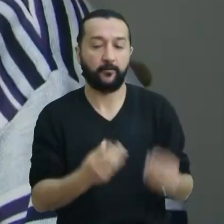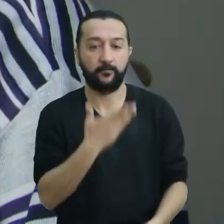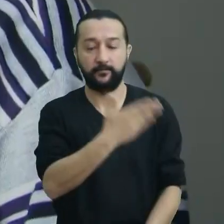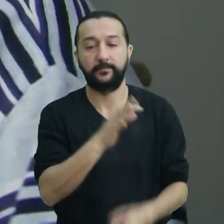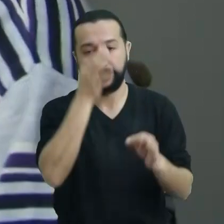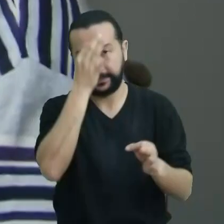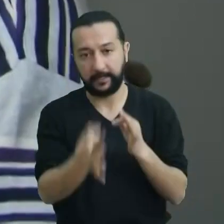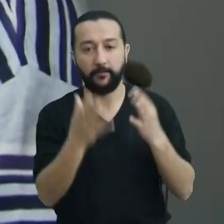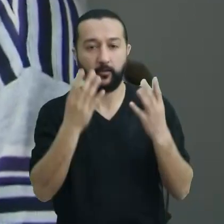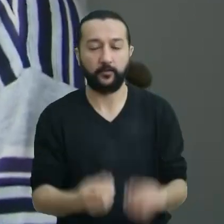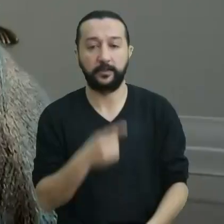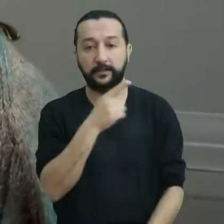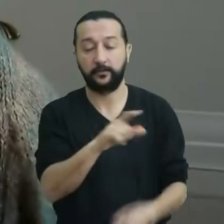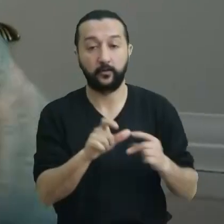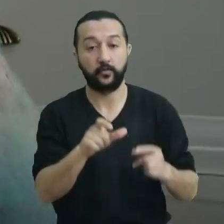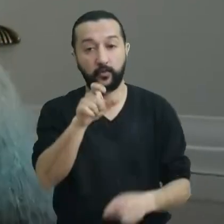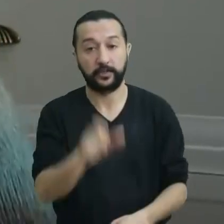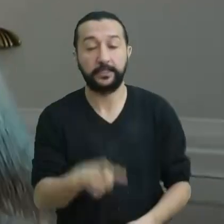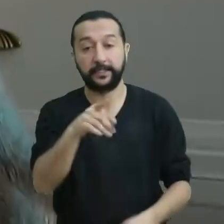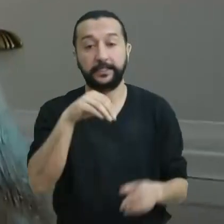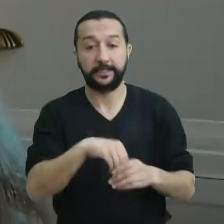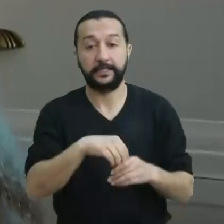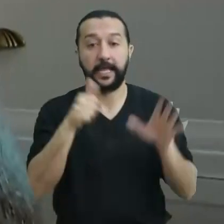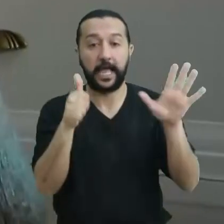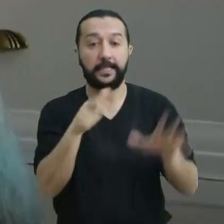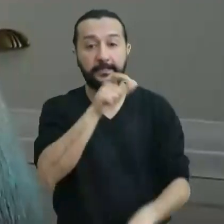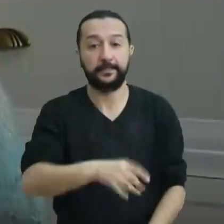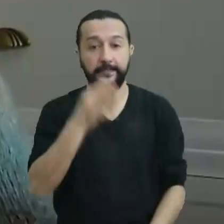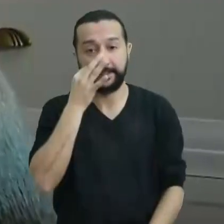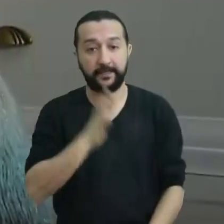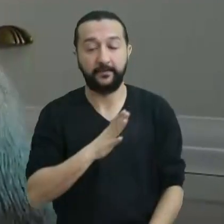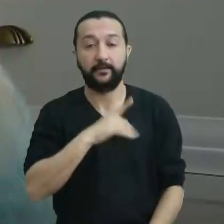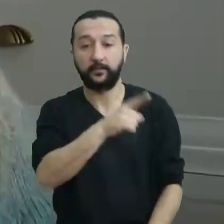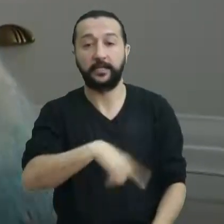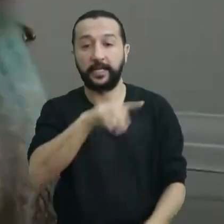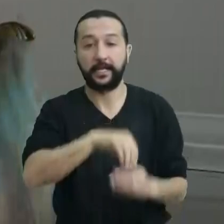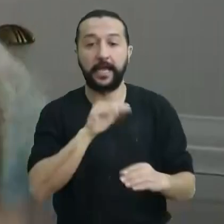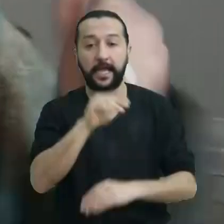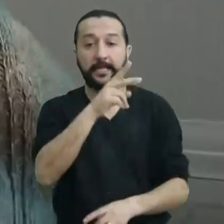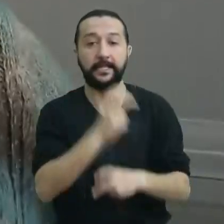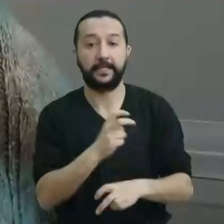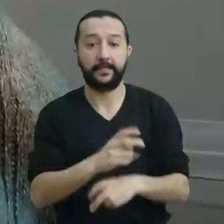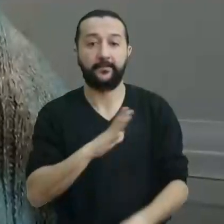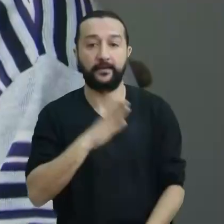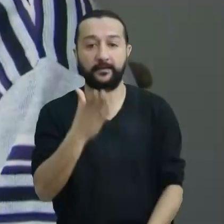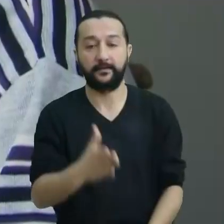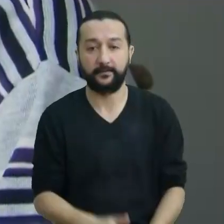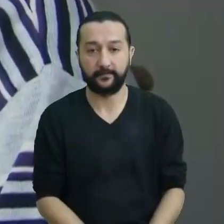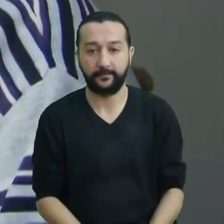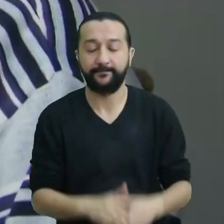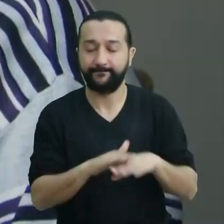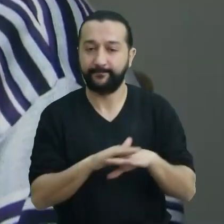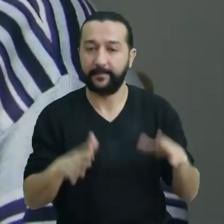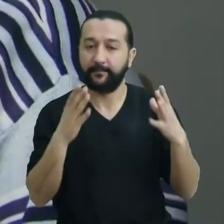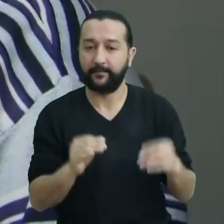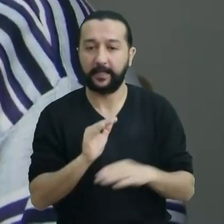Aha. Anam. Lan Şükrü, içeride 6 tane can var. Bunların hayatları tehlikede ya.